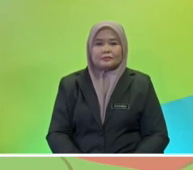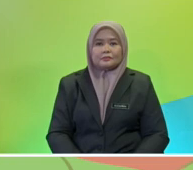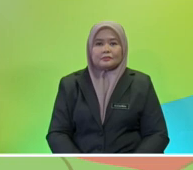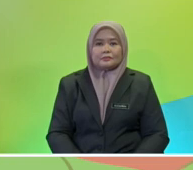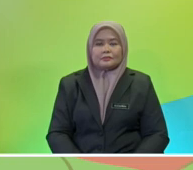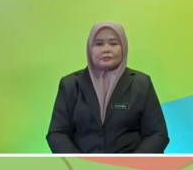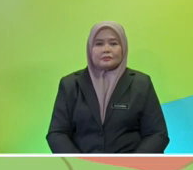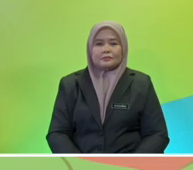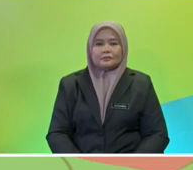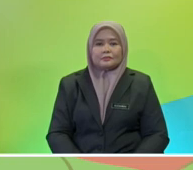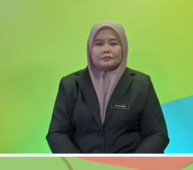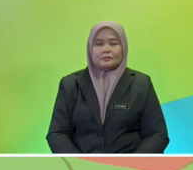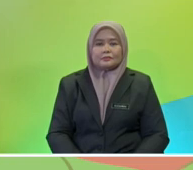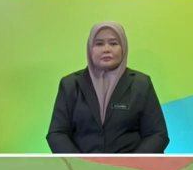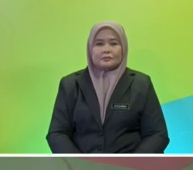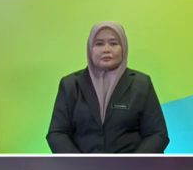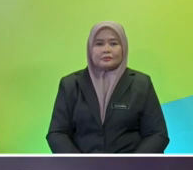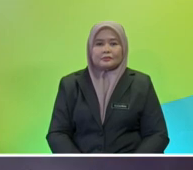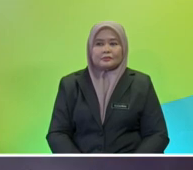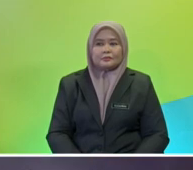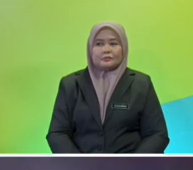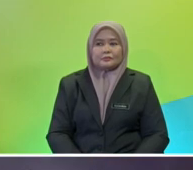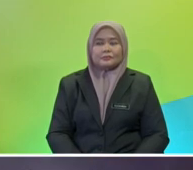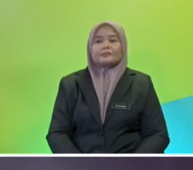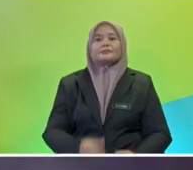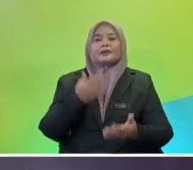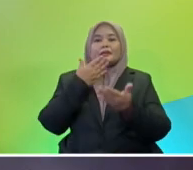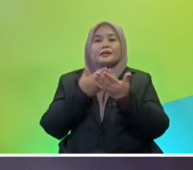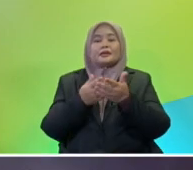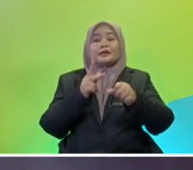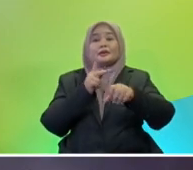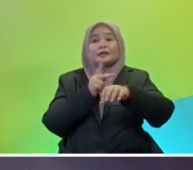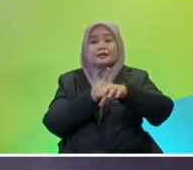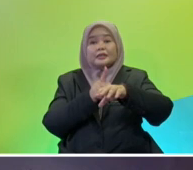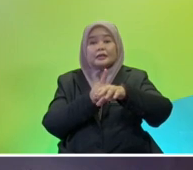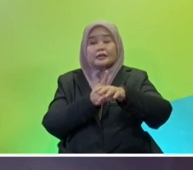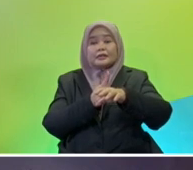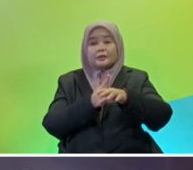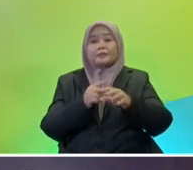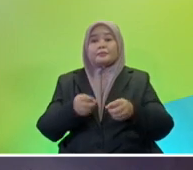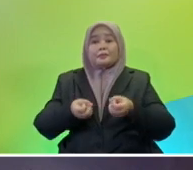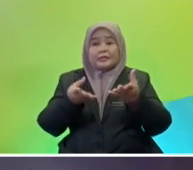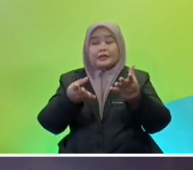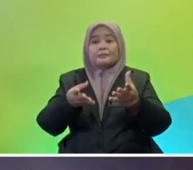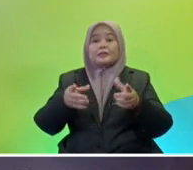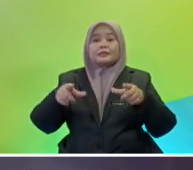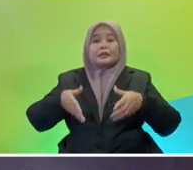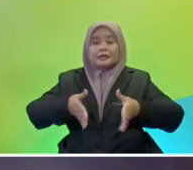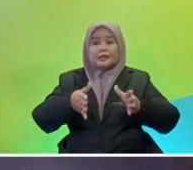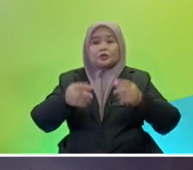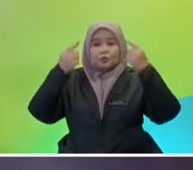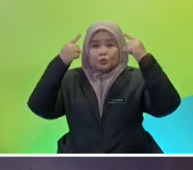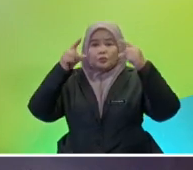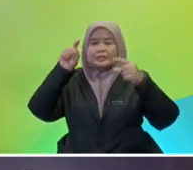tempat duduk Oke jadi ketika sesi pementasan Ki sebagai guru kita